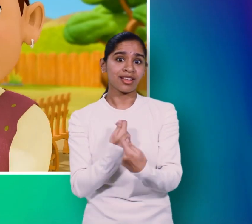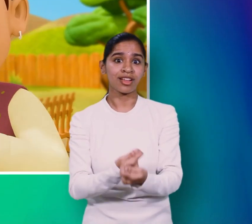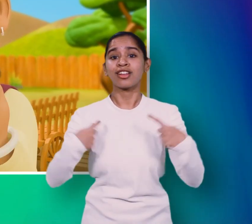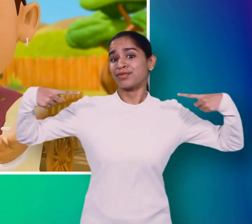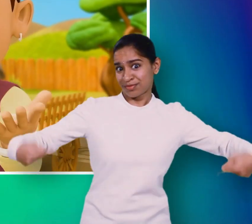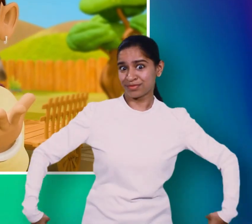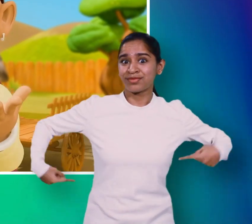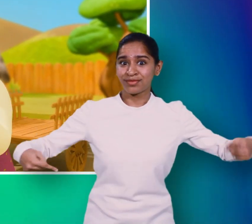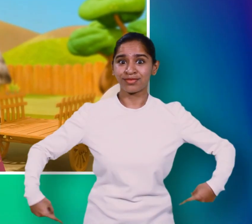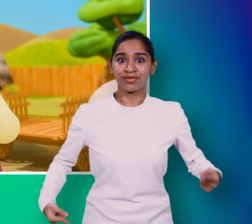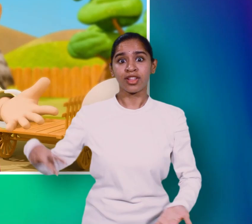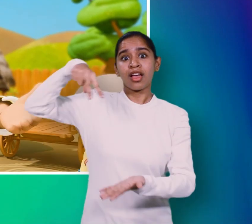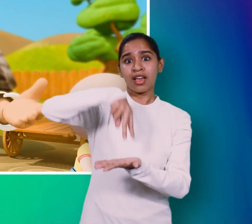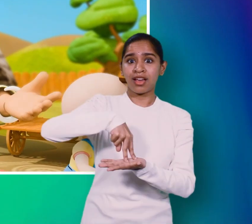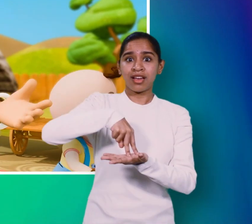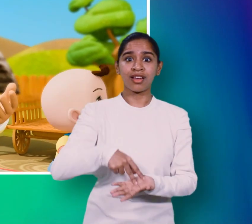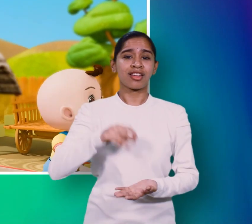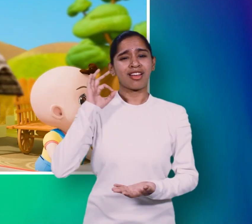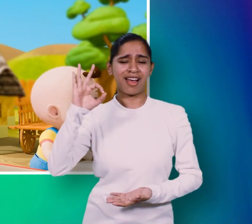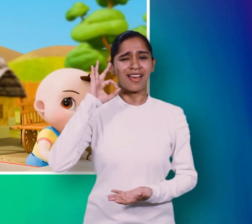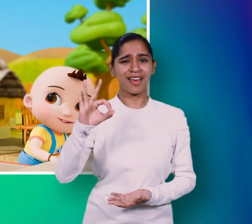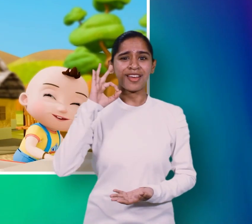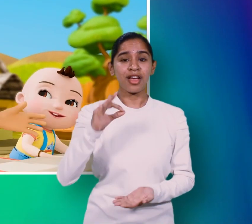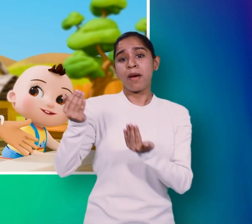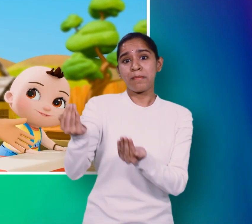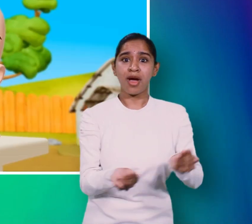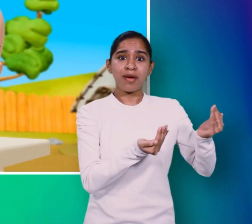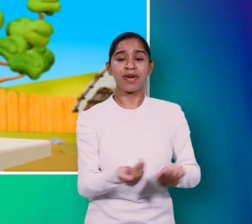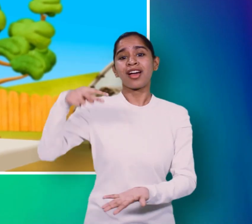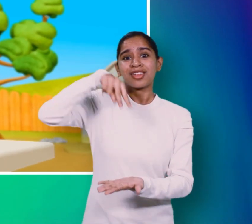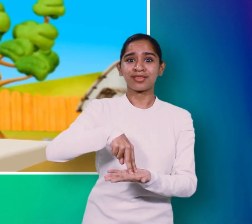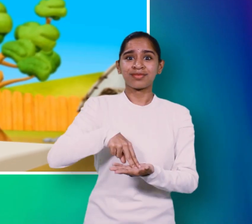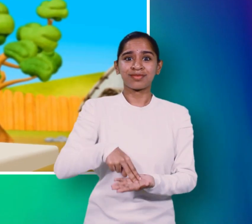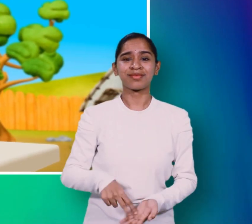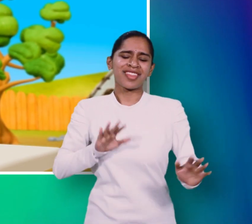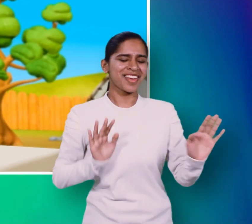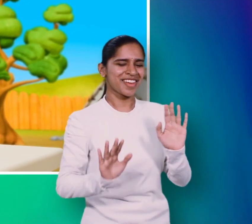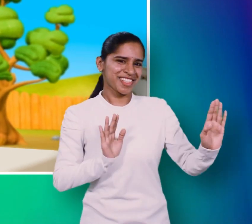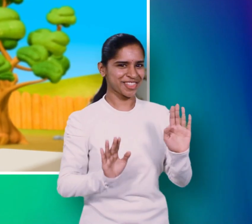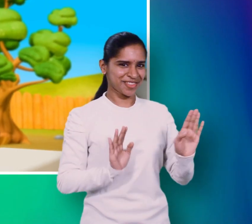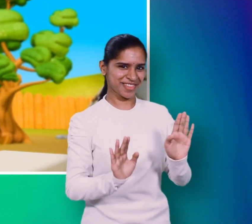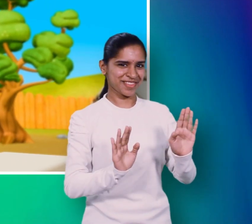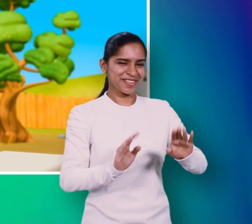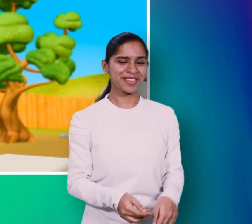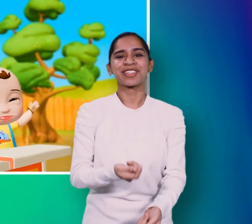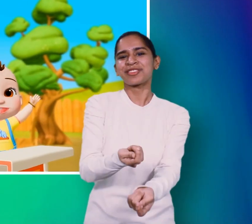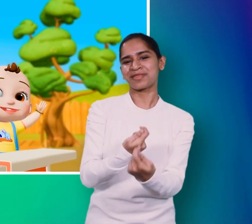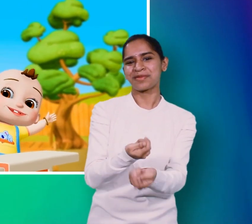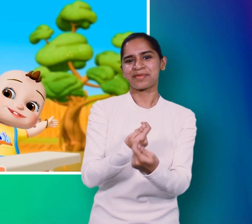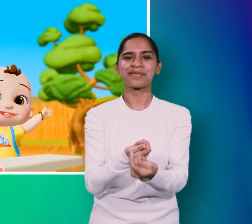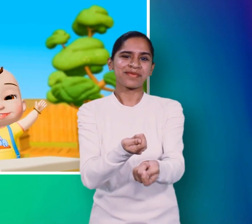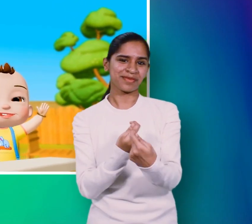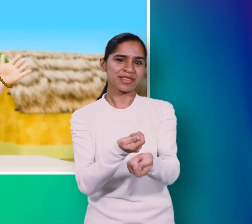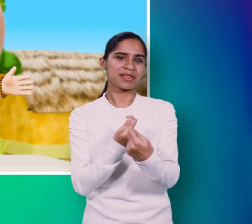घोड़ा गाड़ी की सवारी होती कितनी ज्यादा प्यारी, जिसमें बैठे अपना मुन्ना बोले रम पम पम।